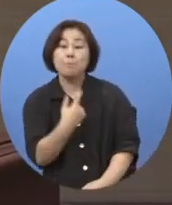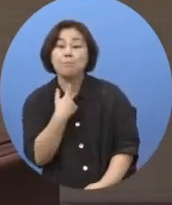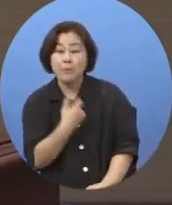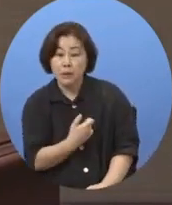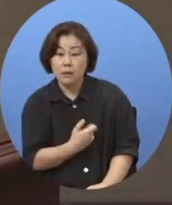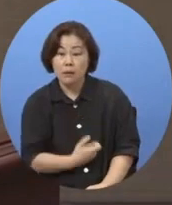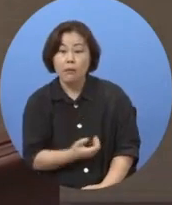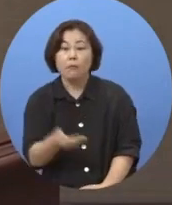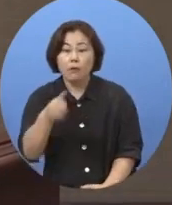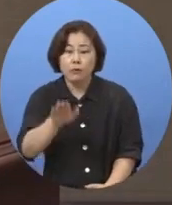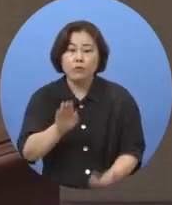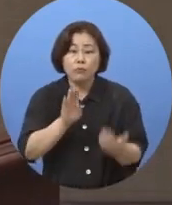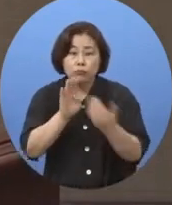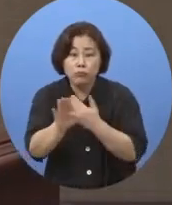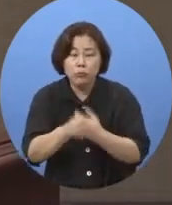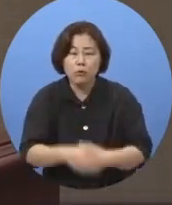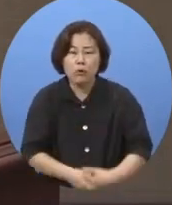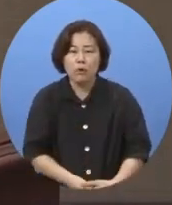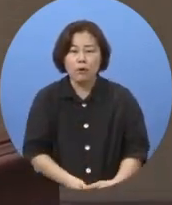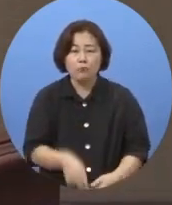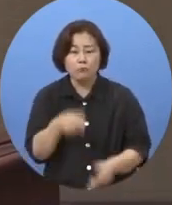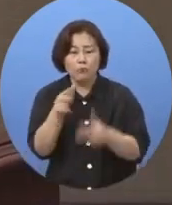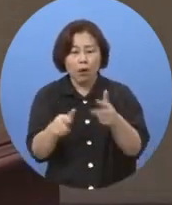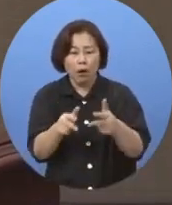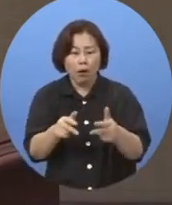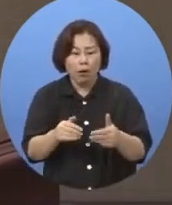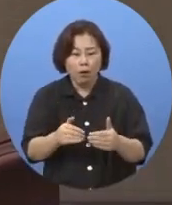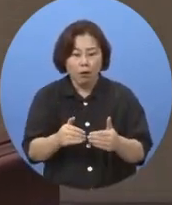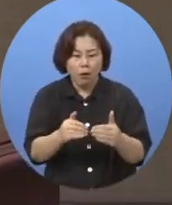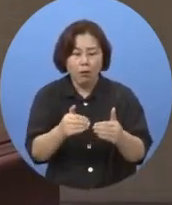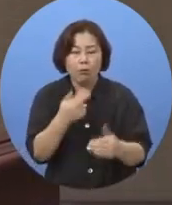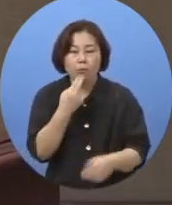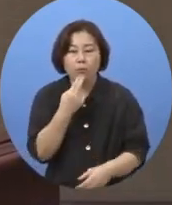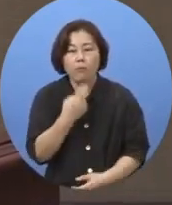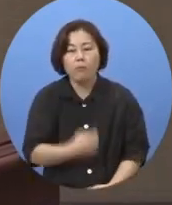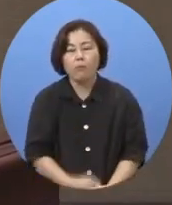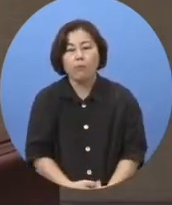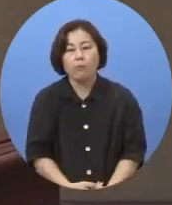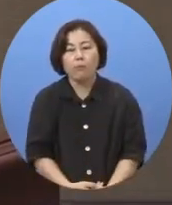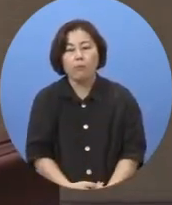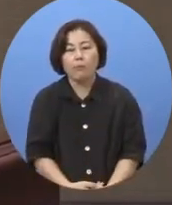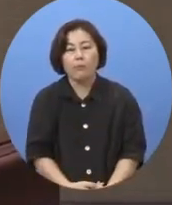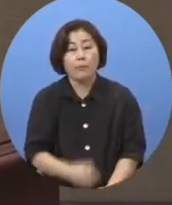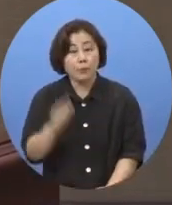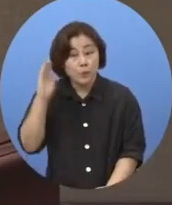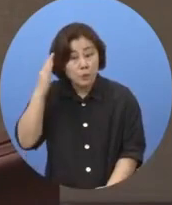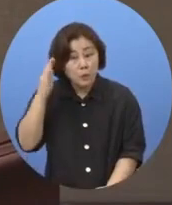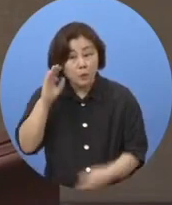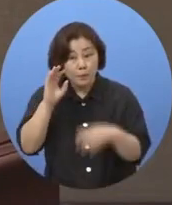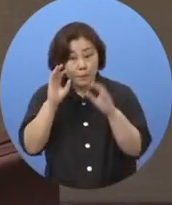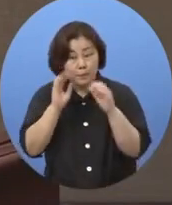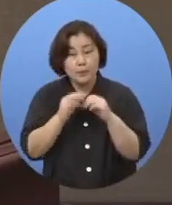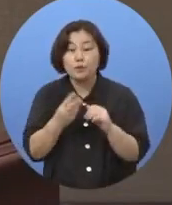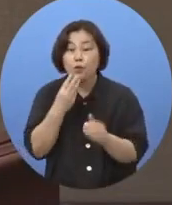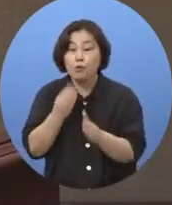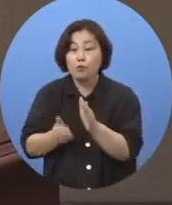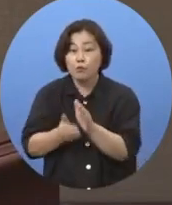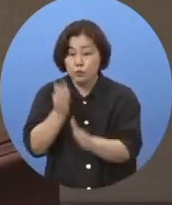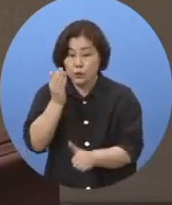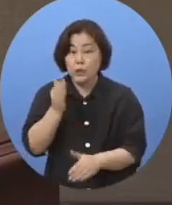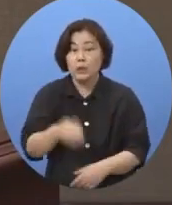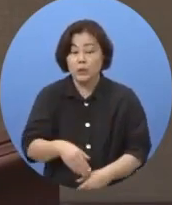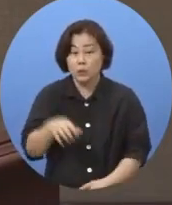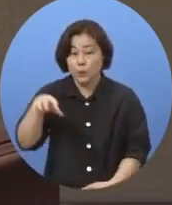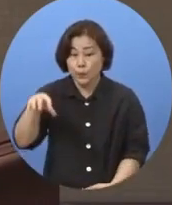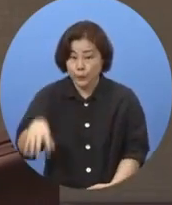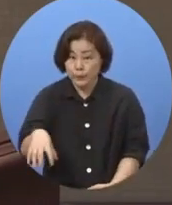그 이후에도 사업은 진척이 없었습니다 최근 서울시에서 바뀐